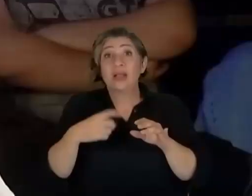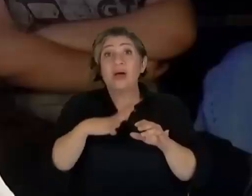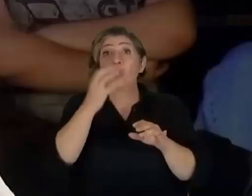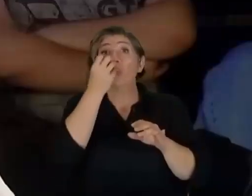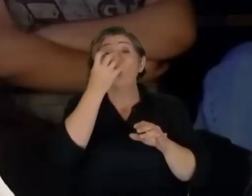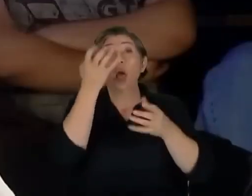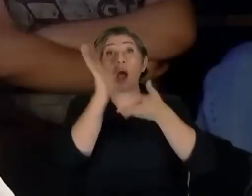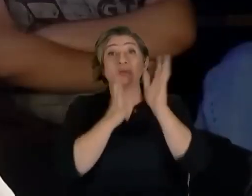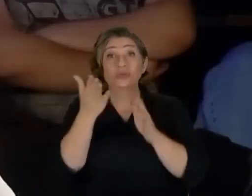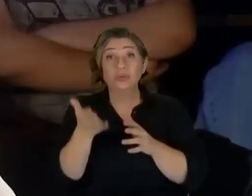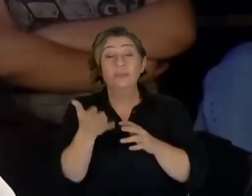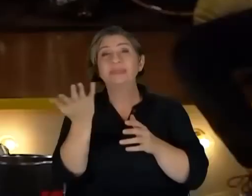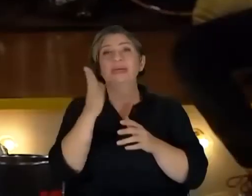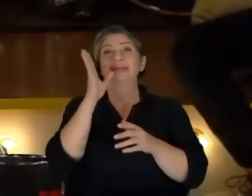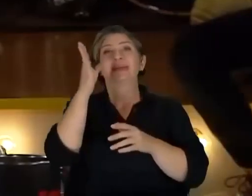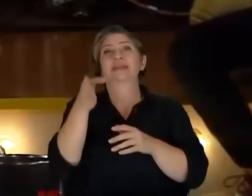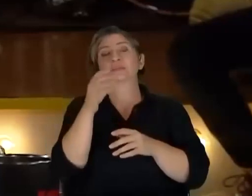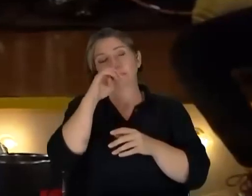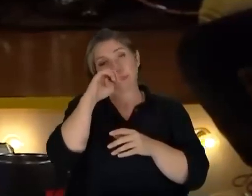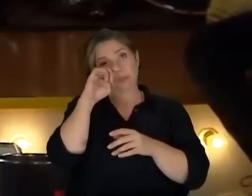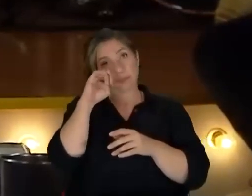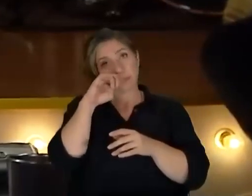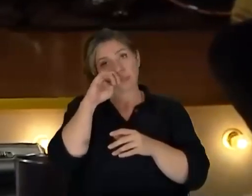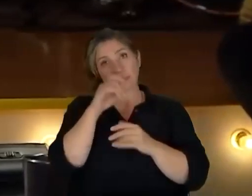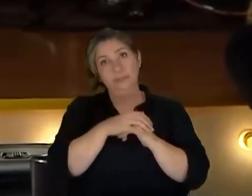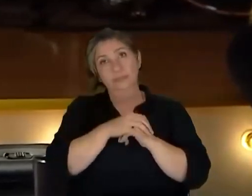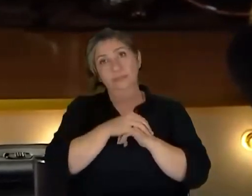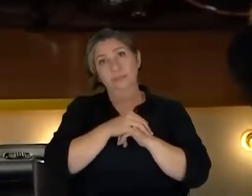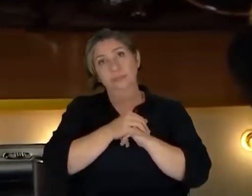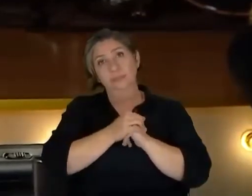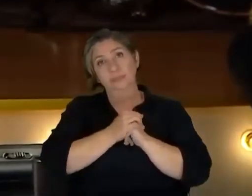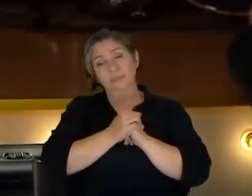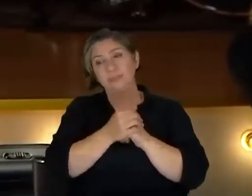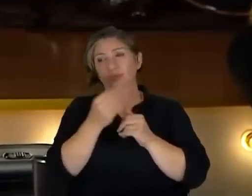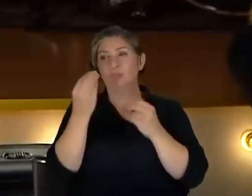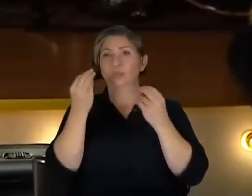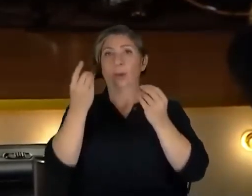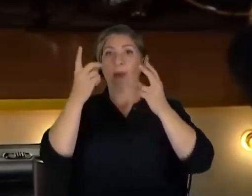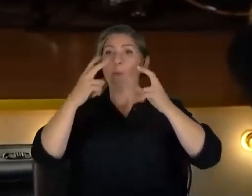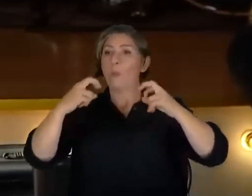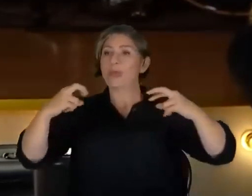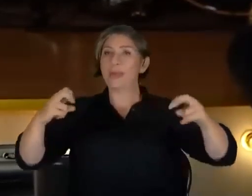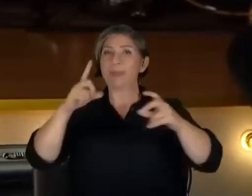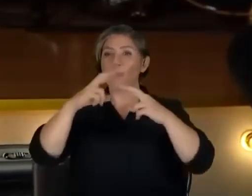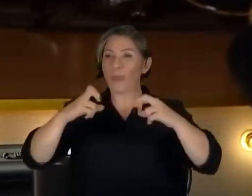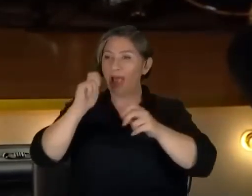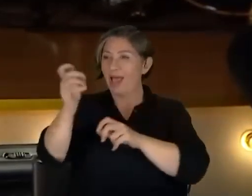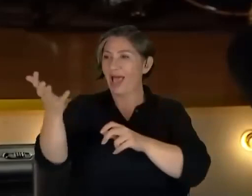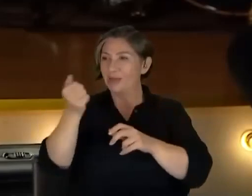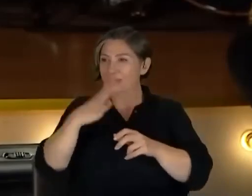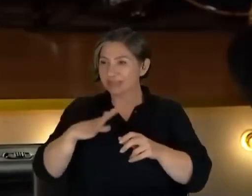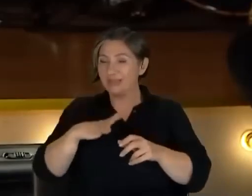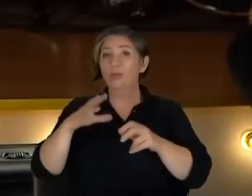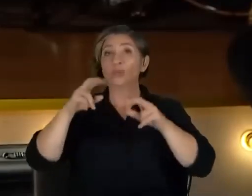yani, ağacı. Yani tabii, şimdi genelde. Mesela gidip mesela bir yani hatırı sayılır bir mobilyacıdan bir mobilya almak